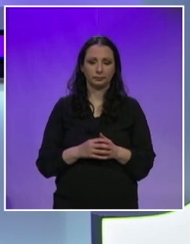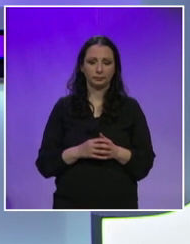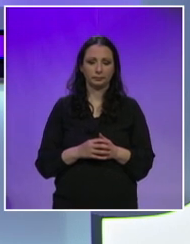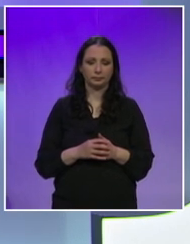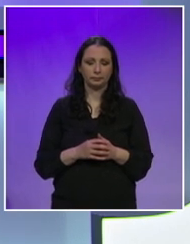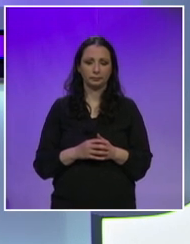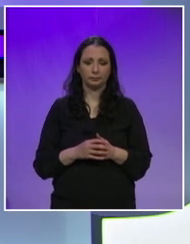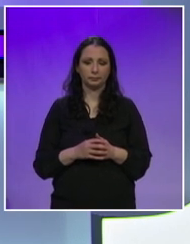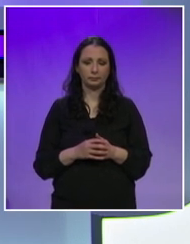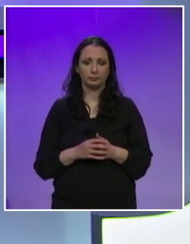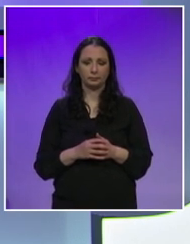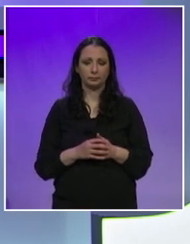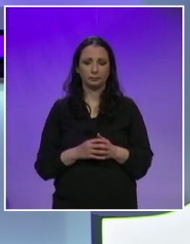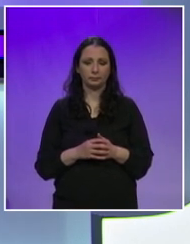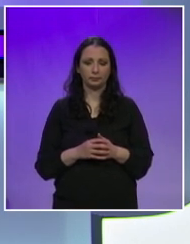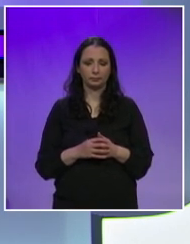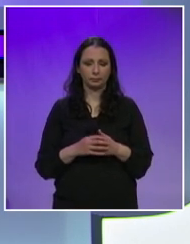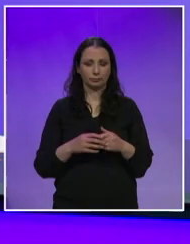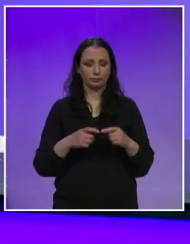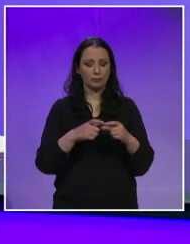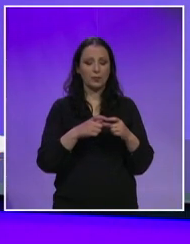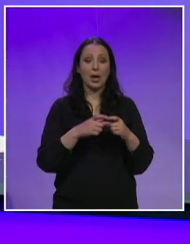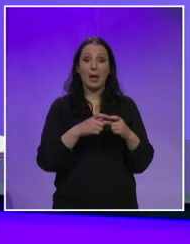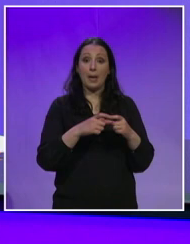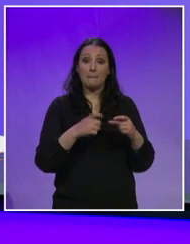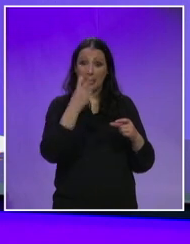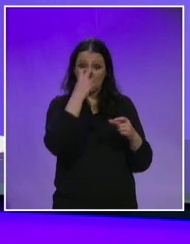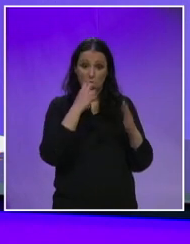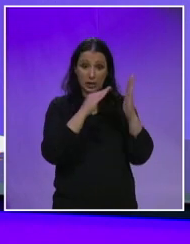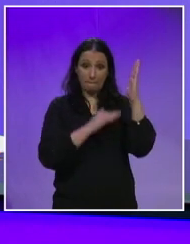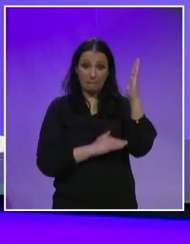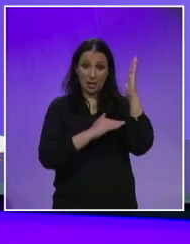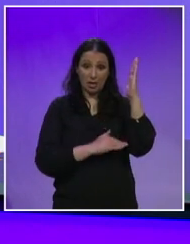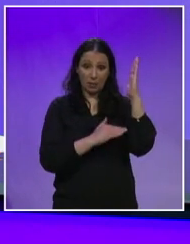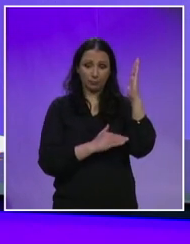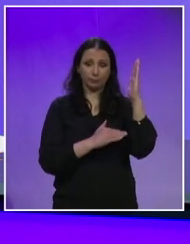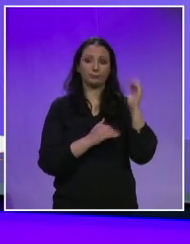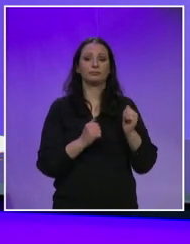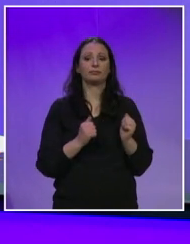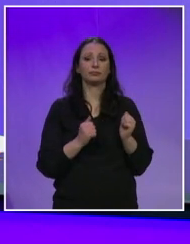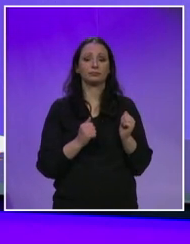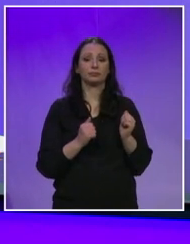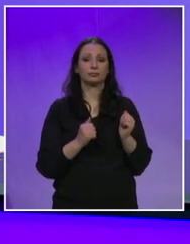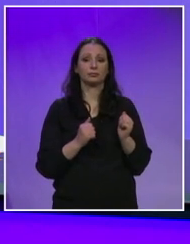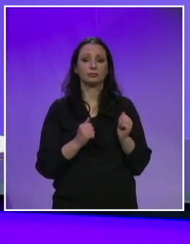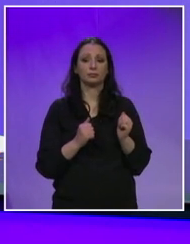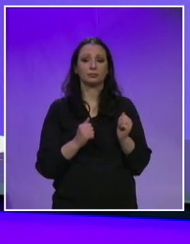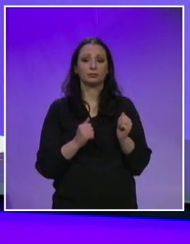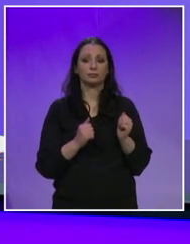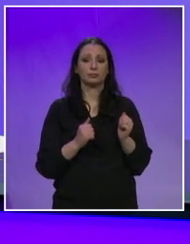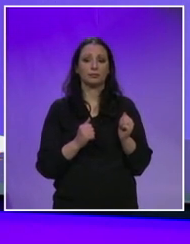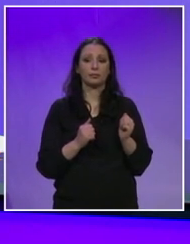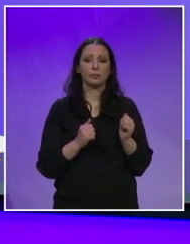Mela, il-pensjoni minima edin najdu illi għanda